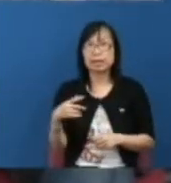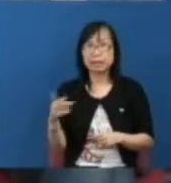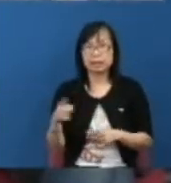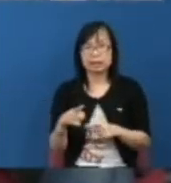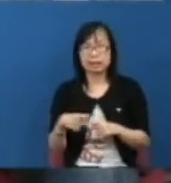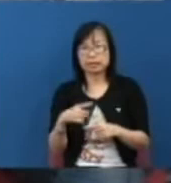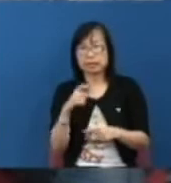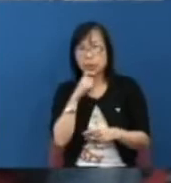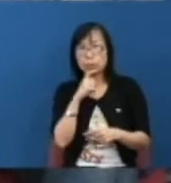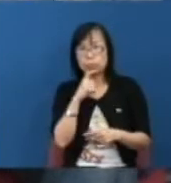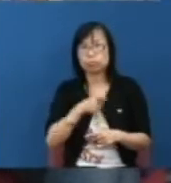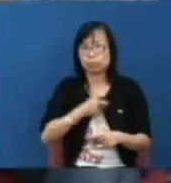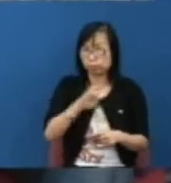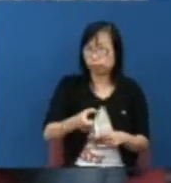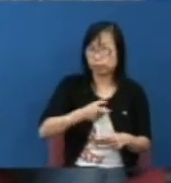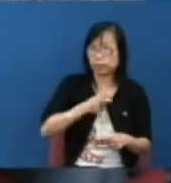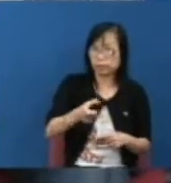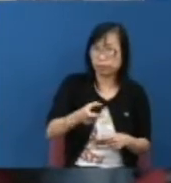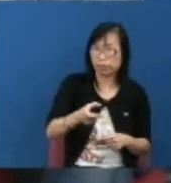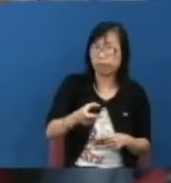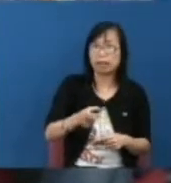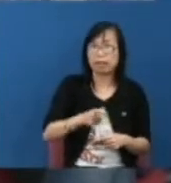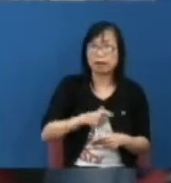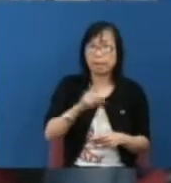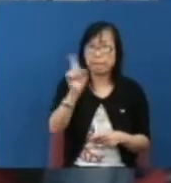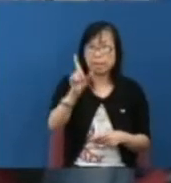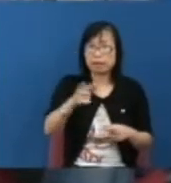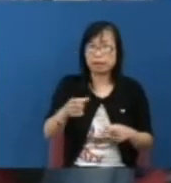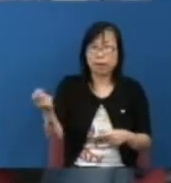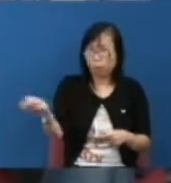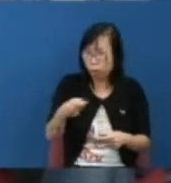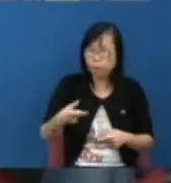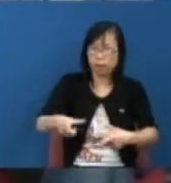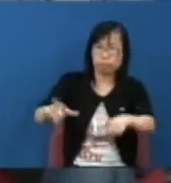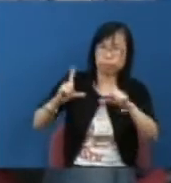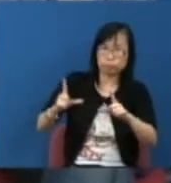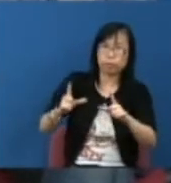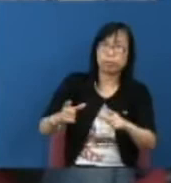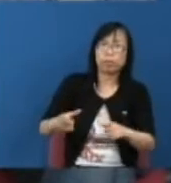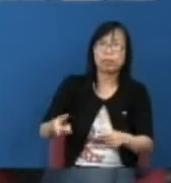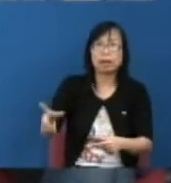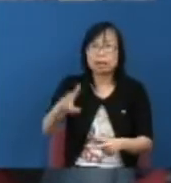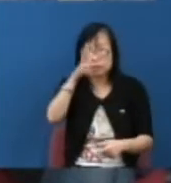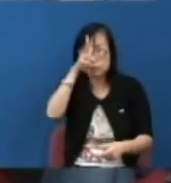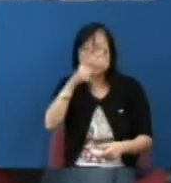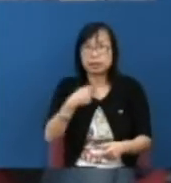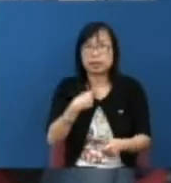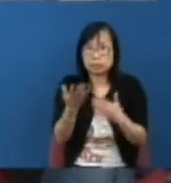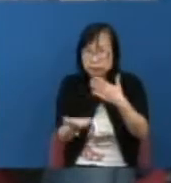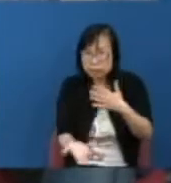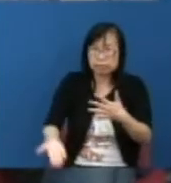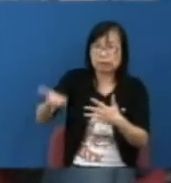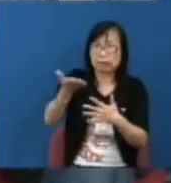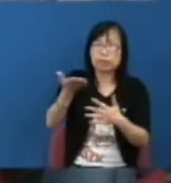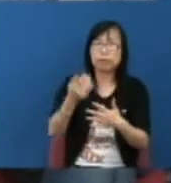呢啲咧有成本㗎，嗱要投資㗎， 少你睇 唔係即刻回報㗎。咁但係我覺得即係政府喺呢方面嘅，即係要提供一啲 incentive